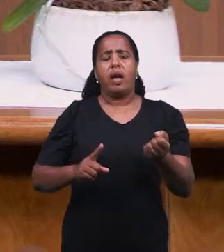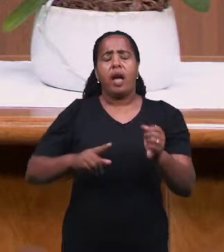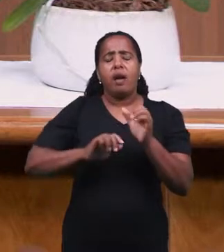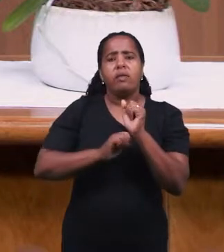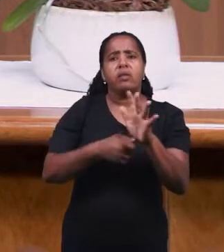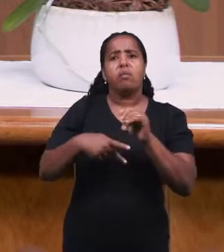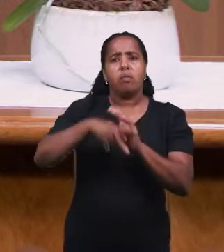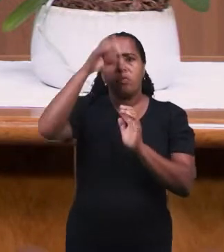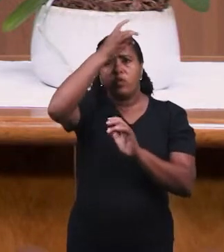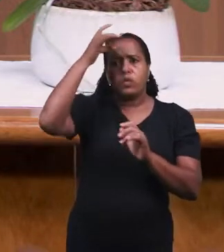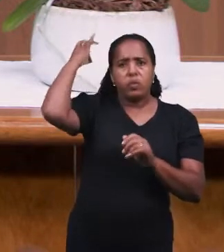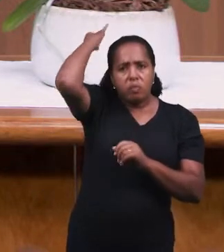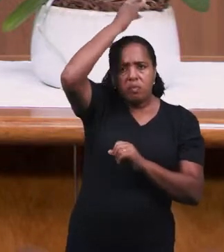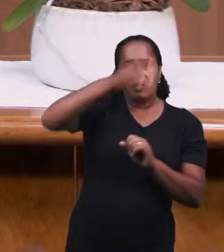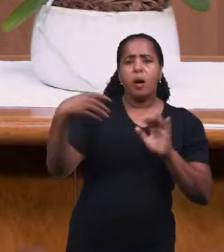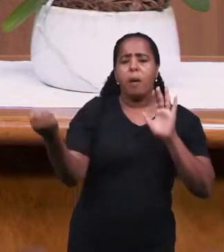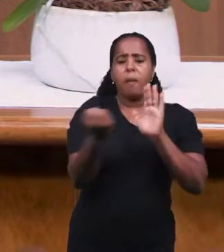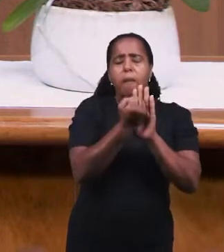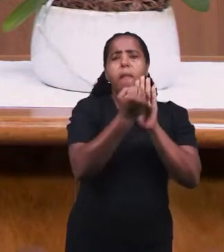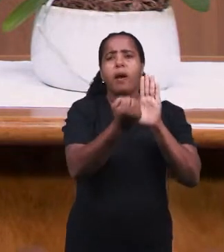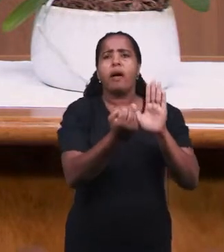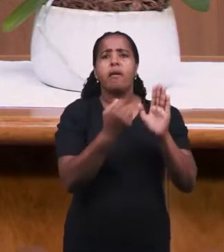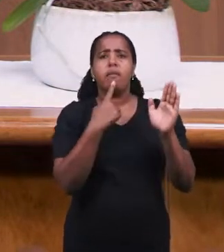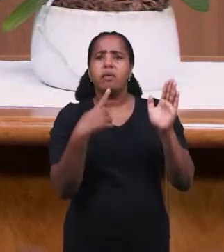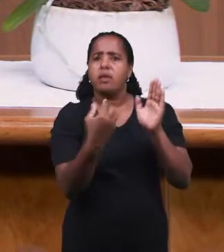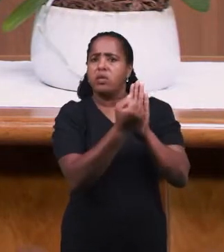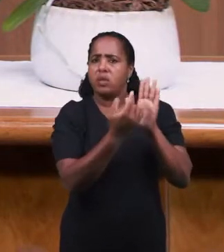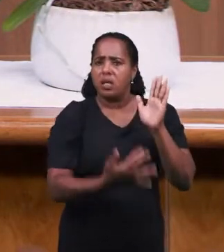du Saint-Esprit, c'est la marque du sang.